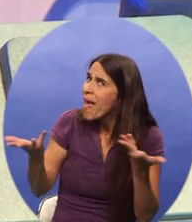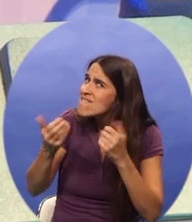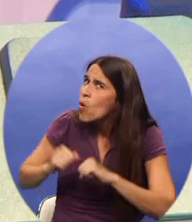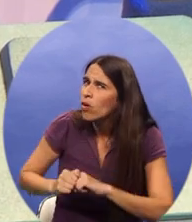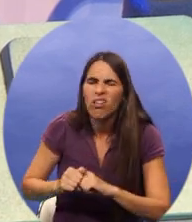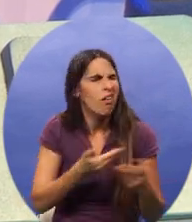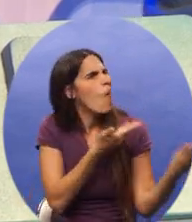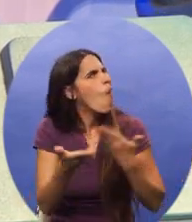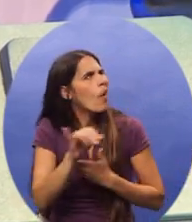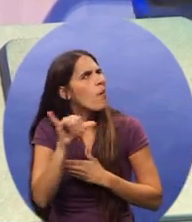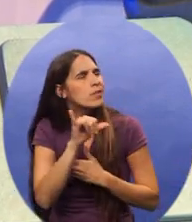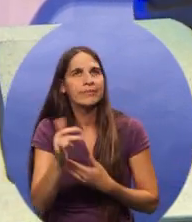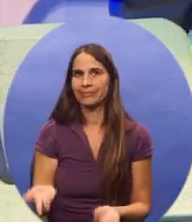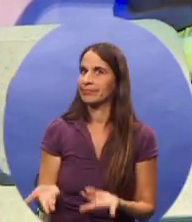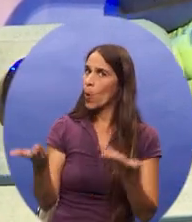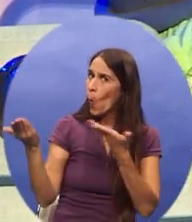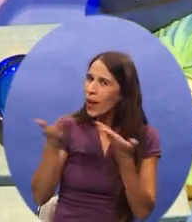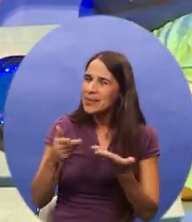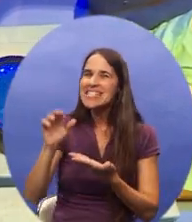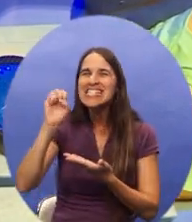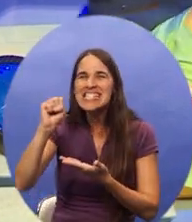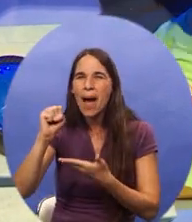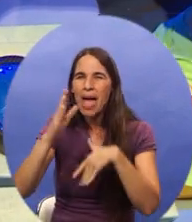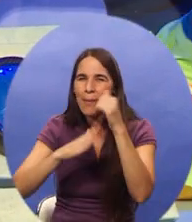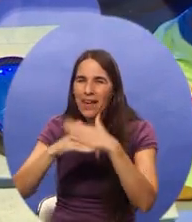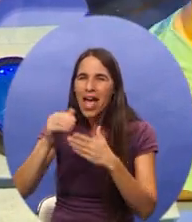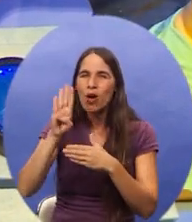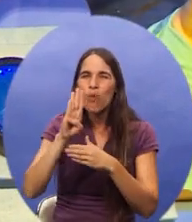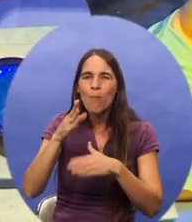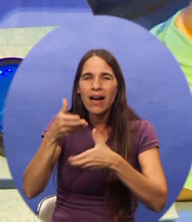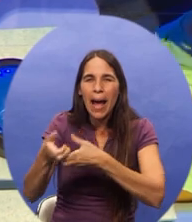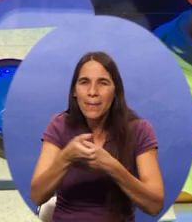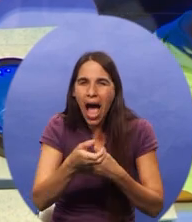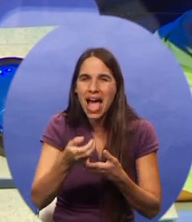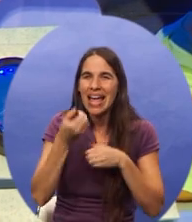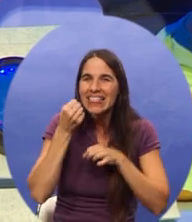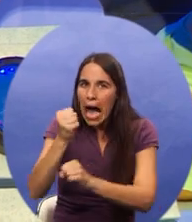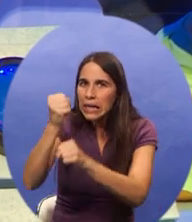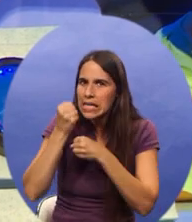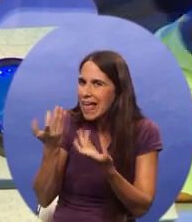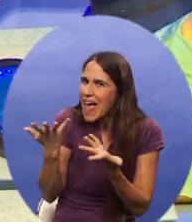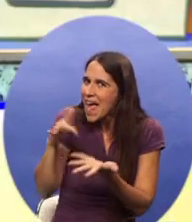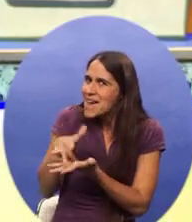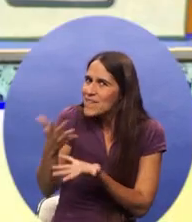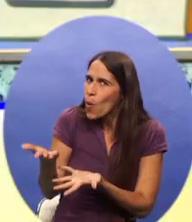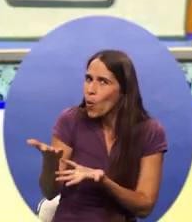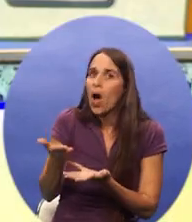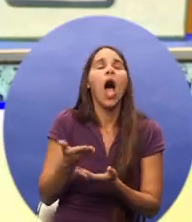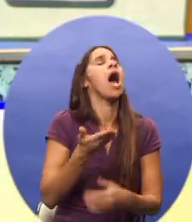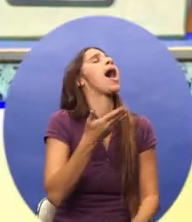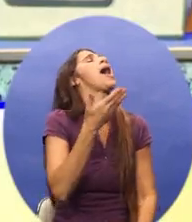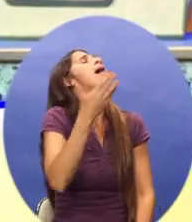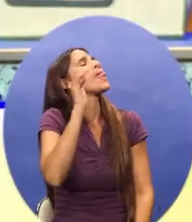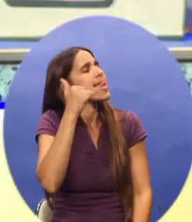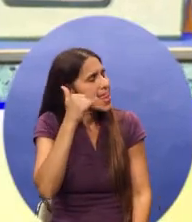איפה האורחים? איזה אורחים? מה איזה אורחים? סמי הבנאי, בובה קבאי, טרזן, איפה הם?